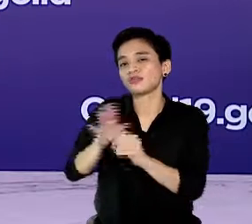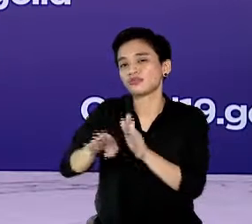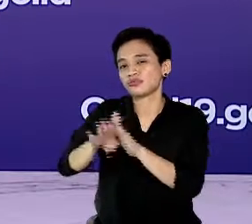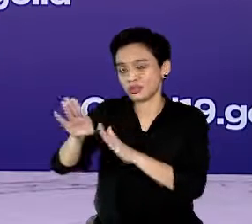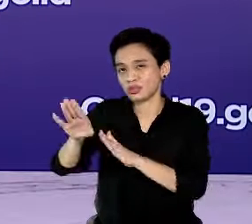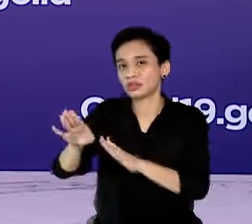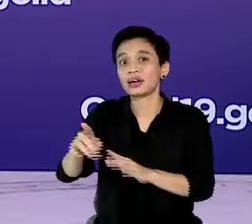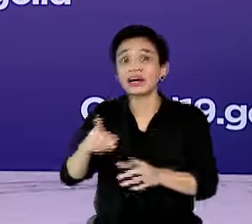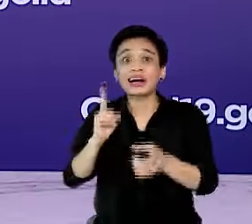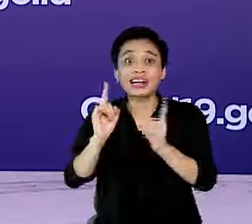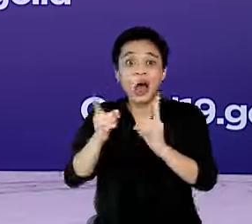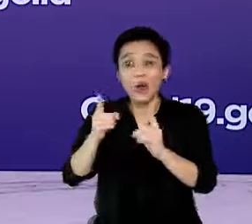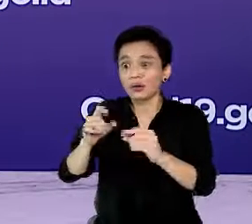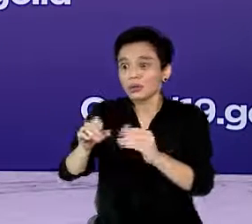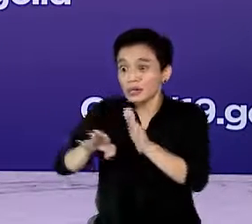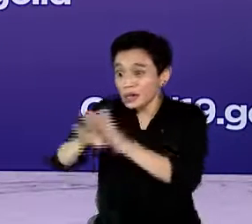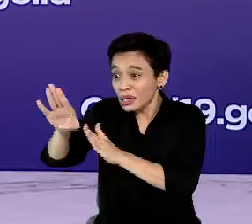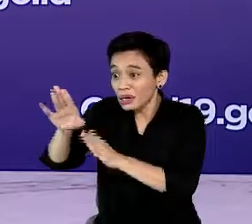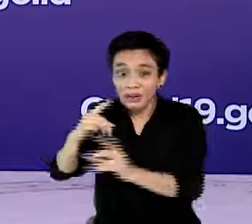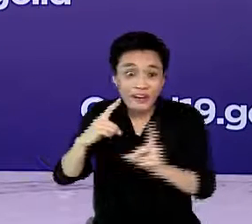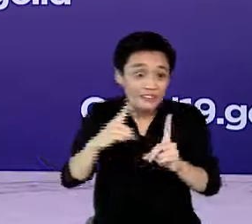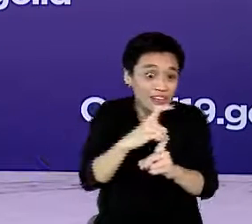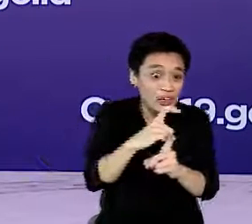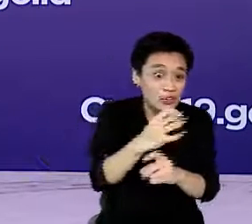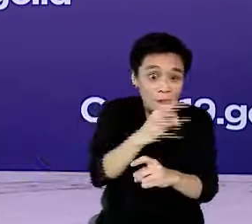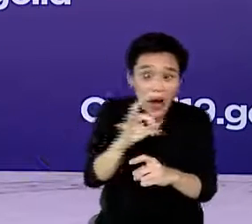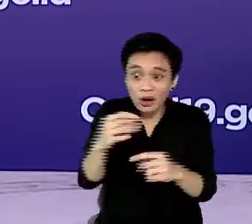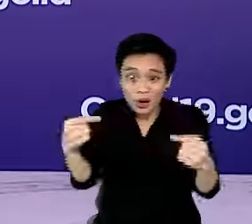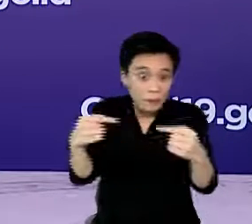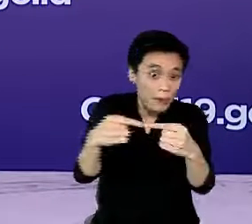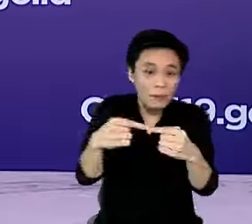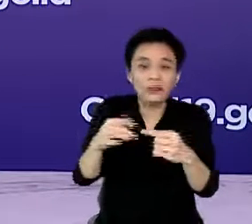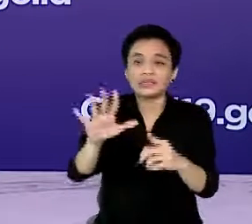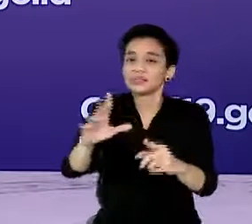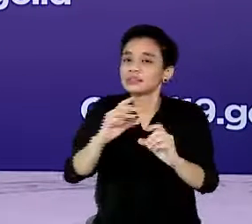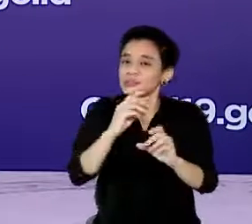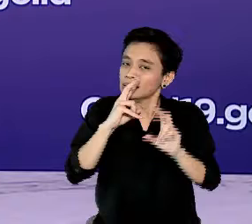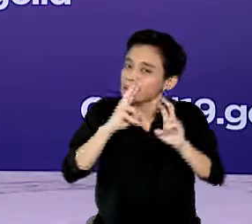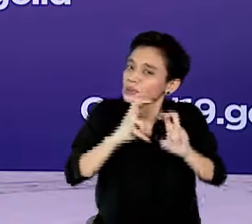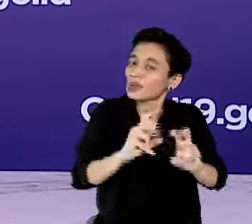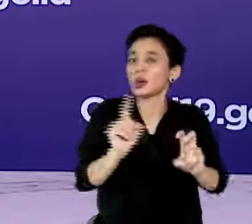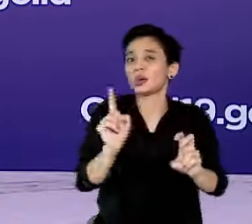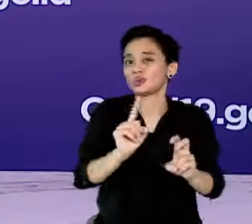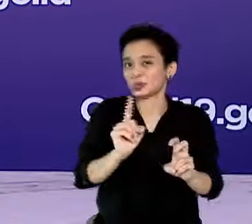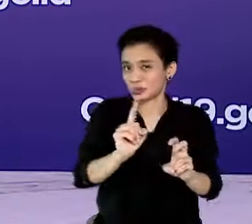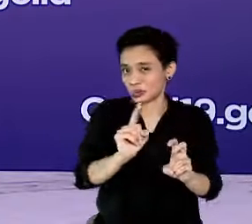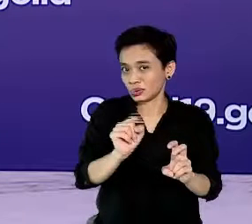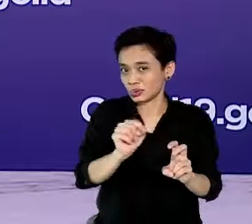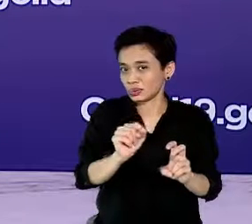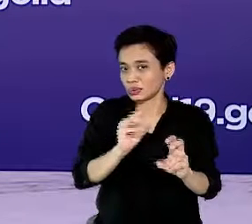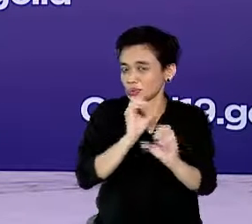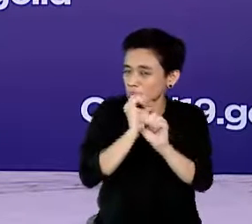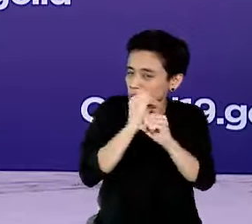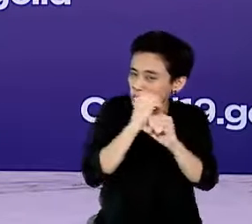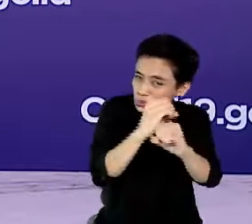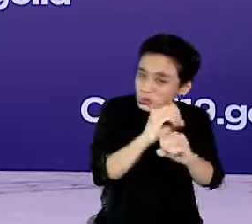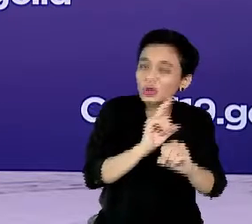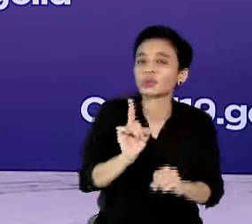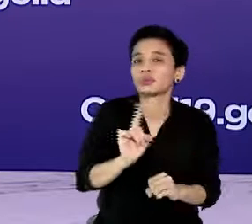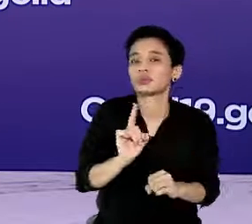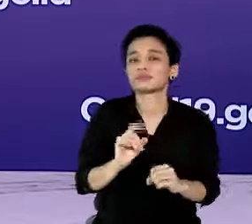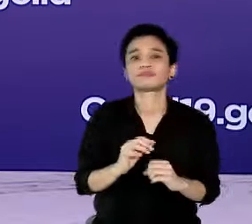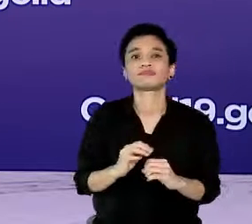menghubungkan antara ditemukannya holdings dibonceng dari varian varian tertentu dengan peningkatan kasus itu